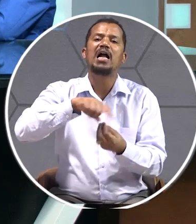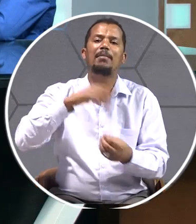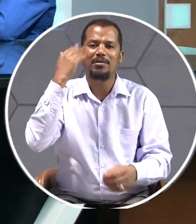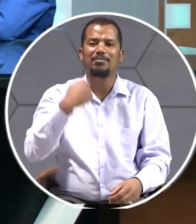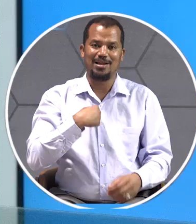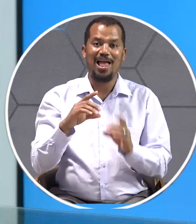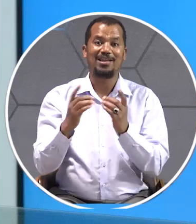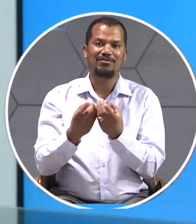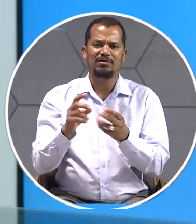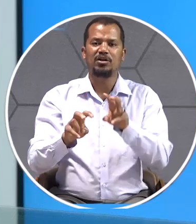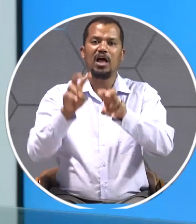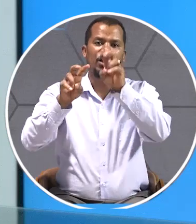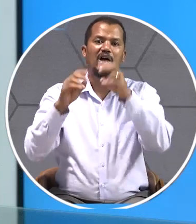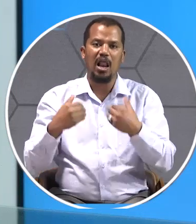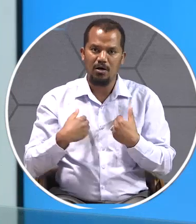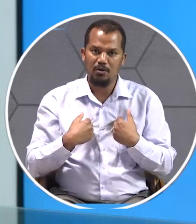ክፍሎቻችን ደረጃ አለው